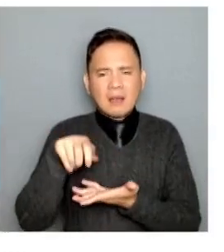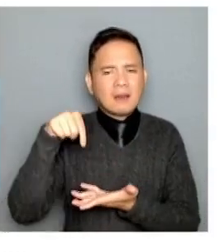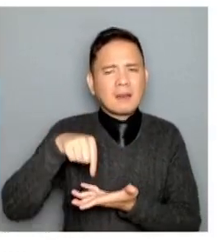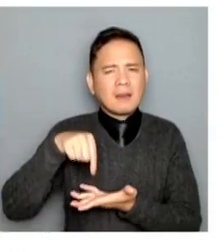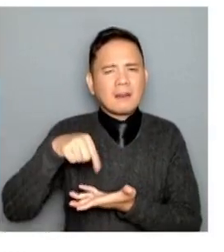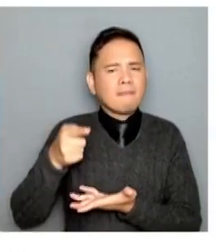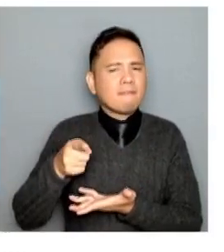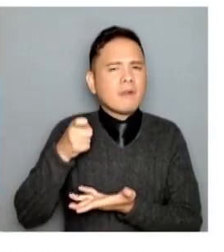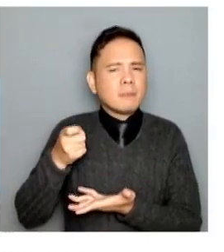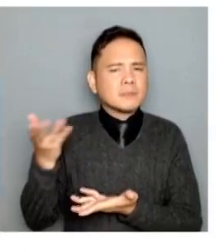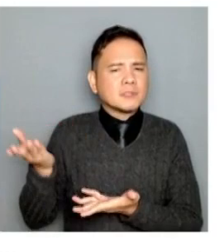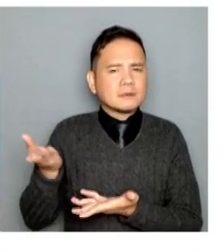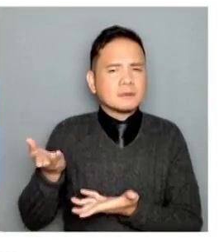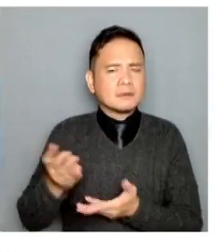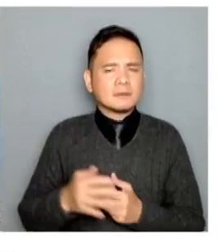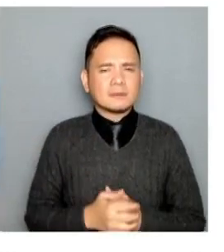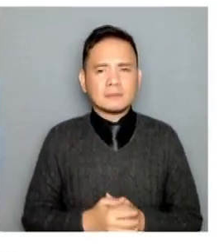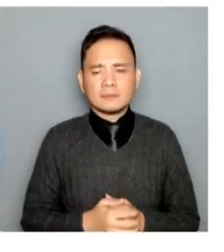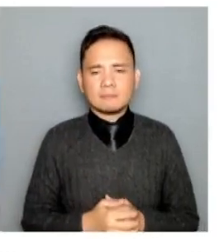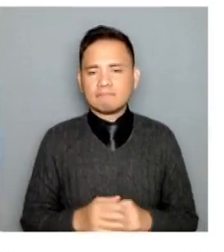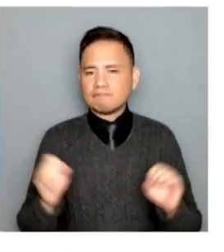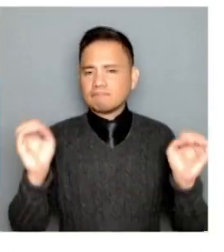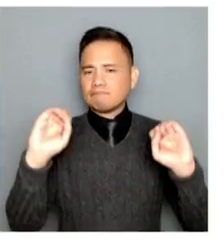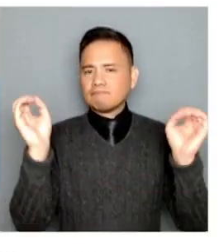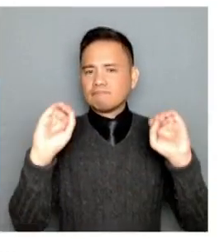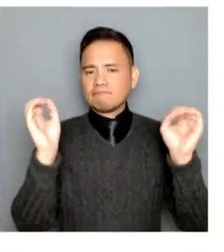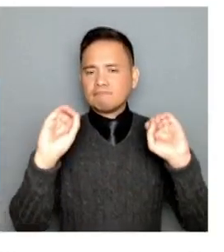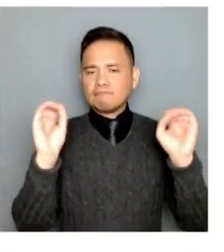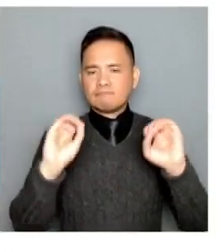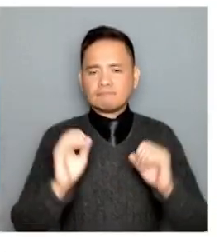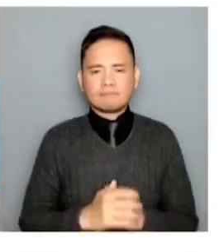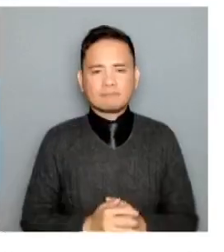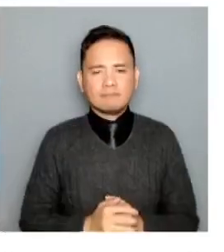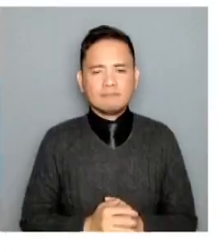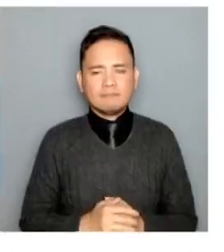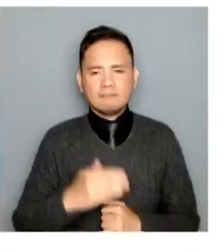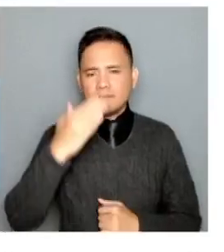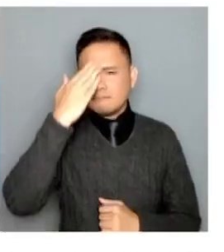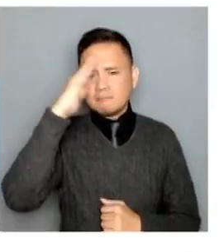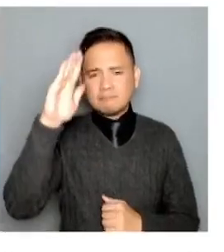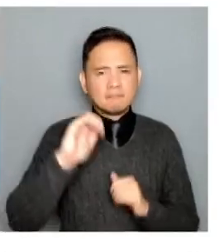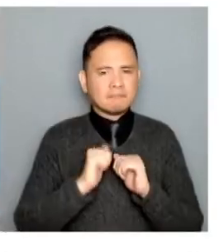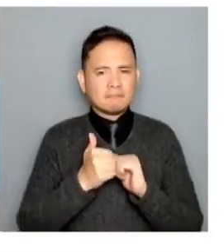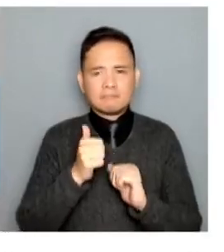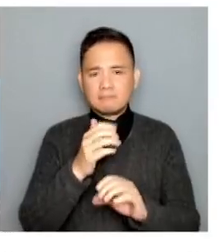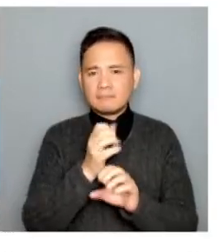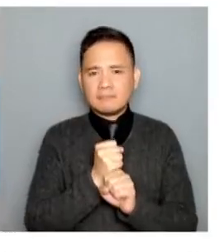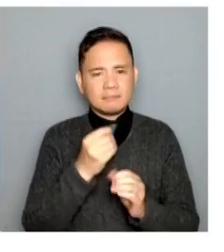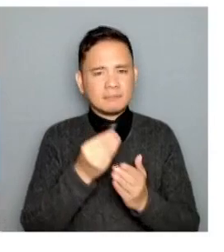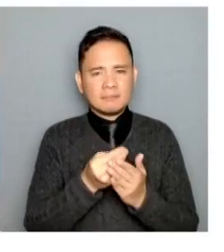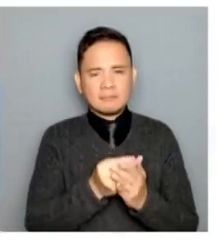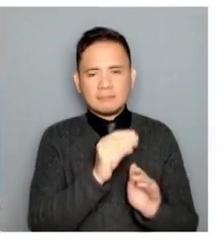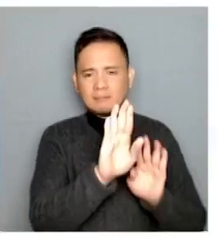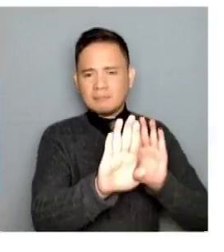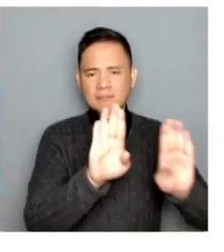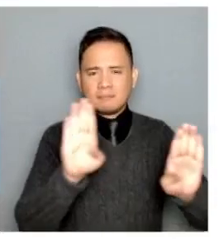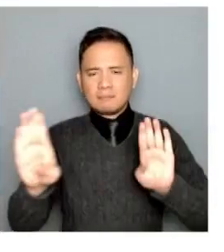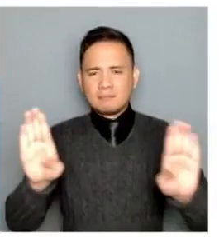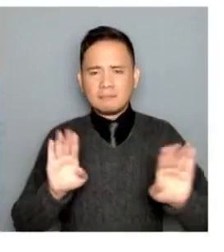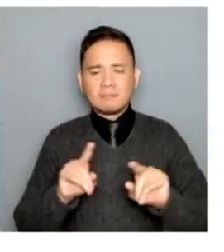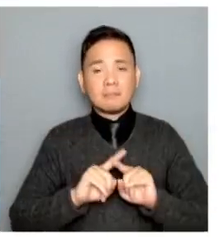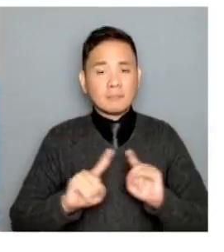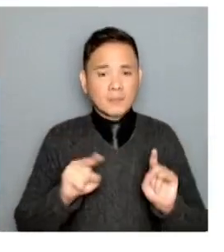dyan? Wala pa po. Hindi ko alam kung saan sila kumukuha right now, pero sila po